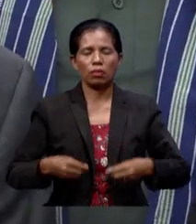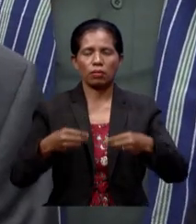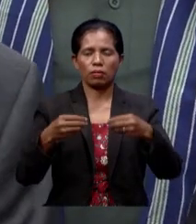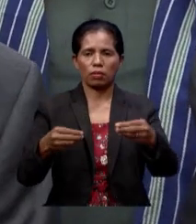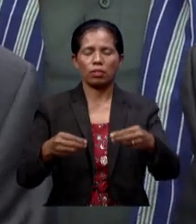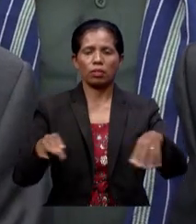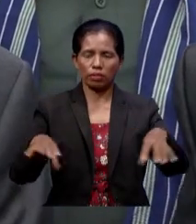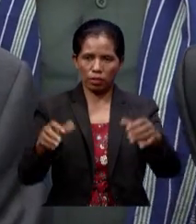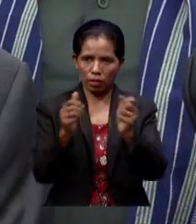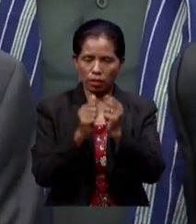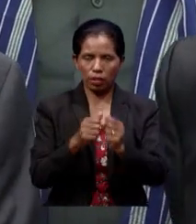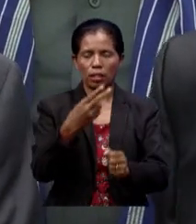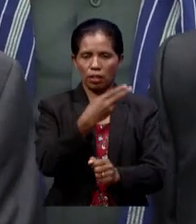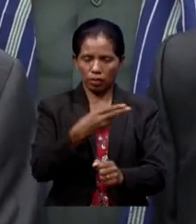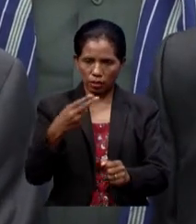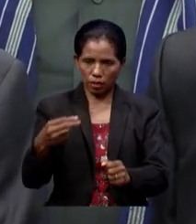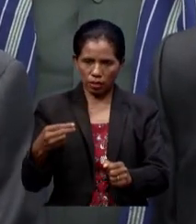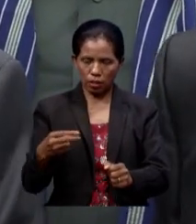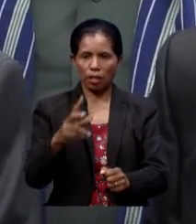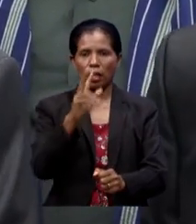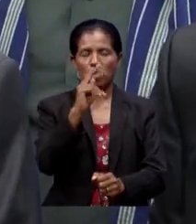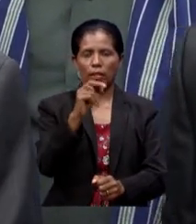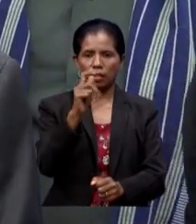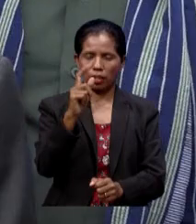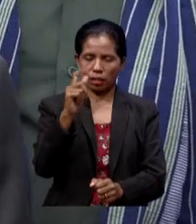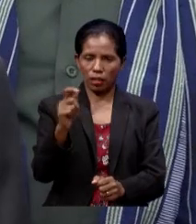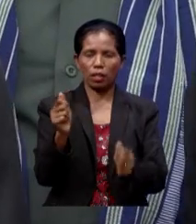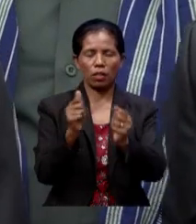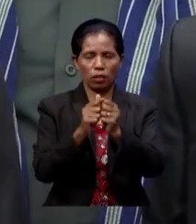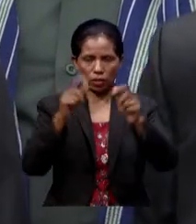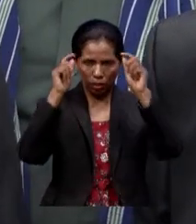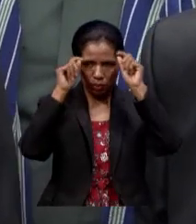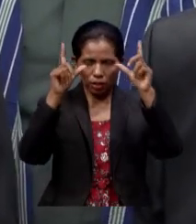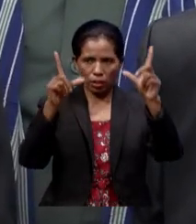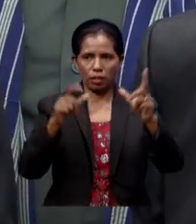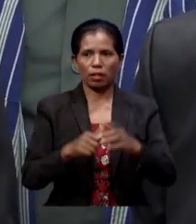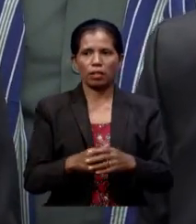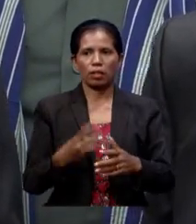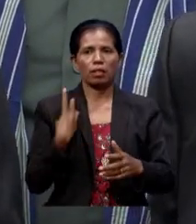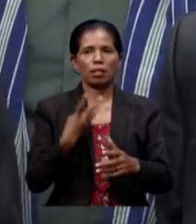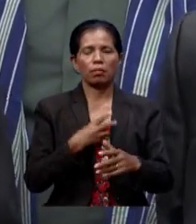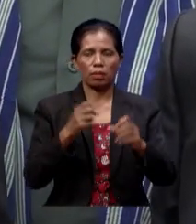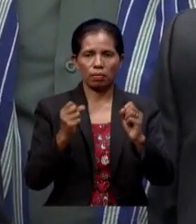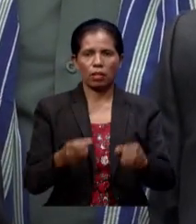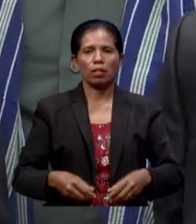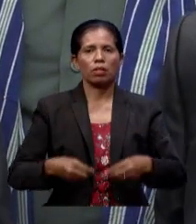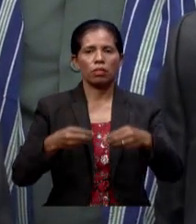antara Indonesia khususnya NTT dengan Timor-Leste. Jadi ini akan berdampak luas